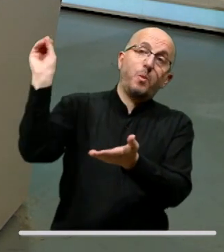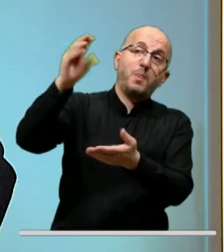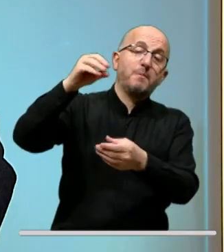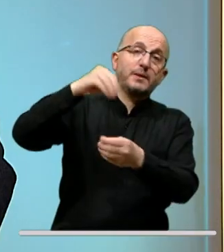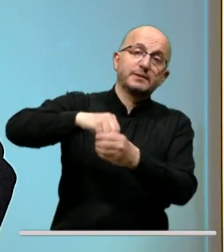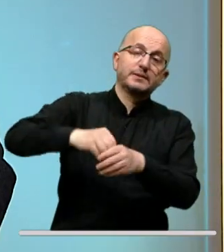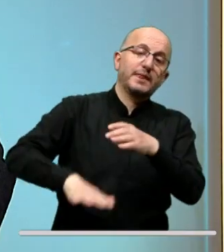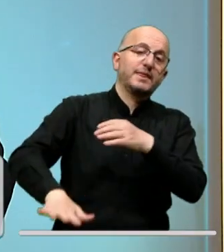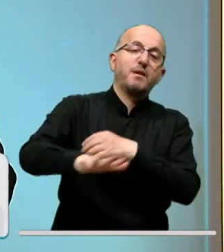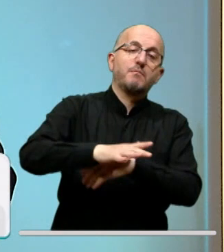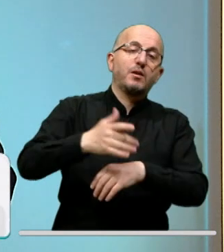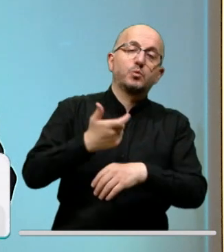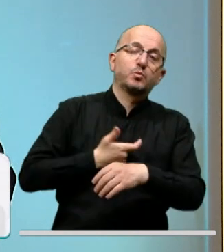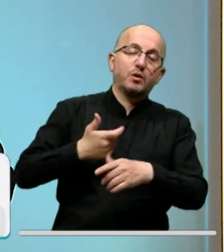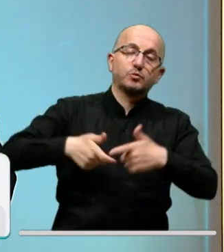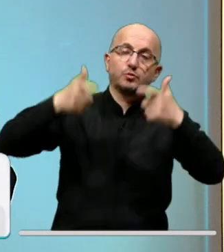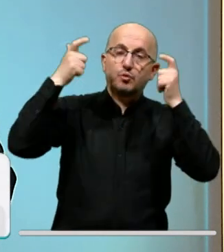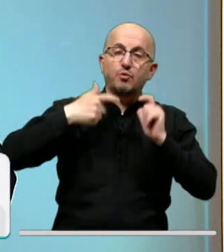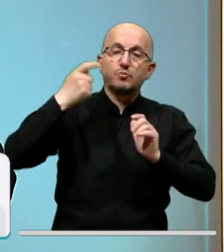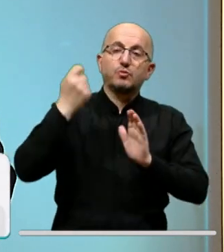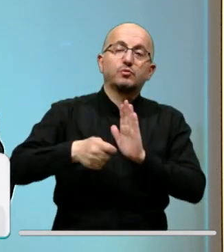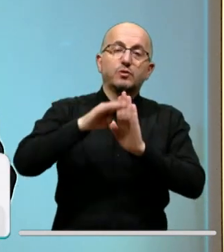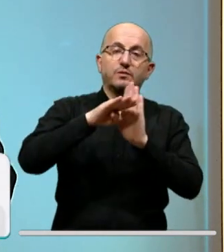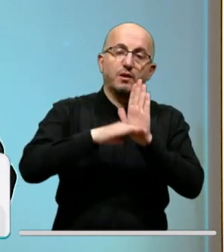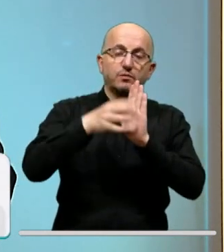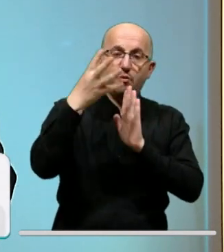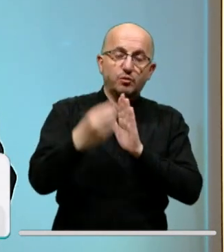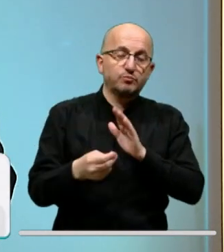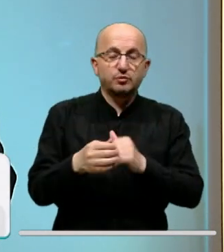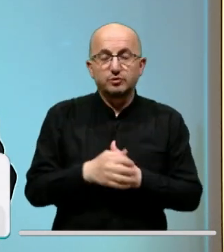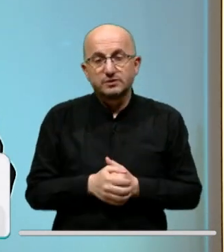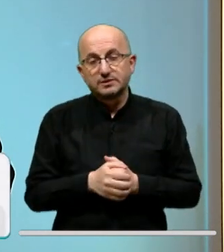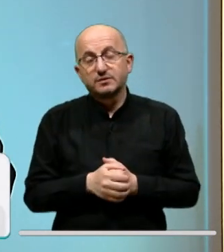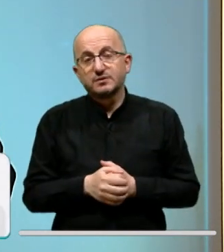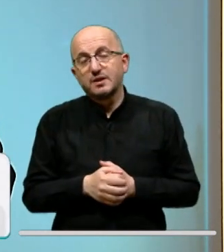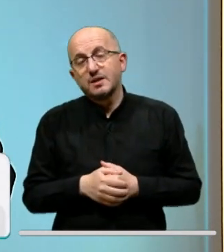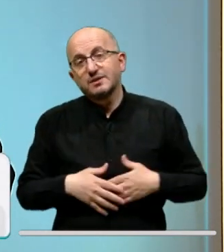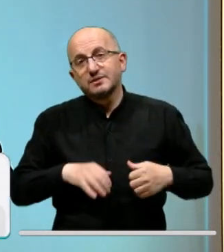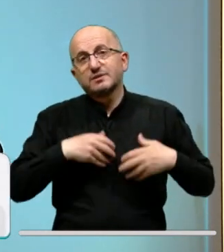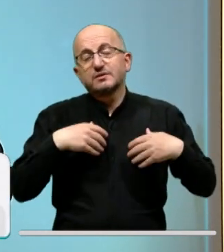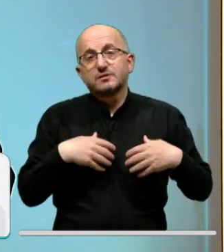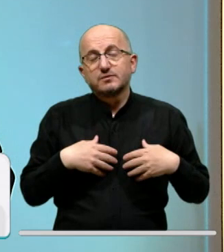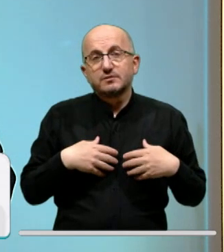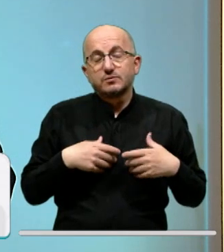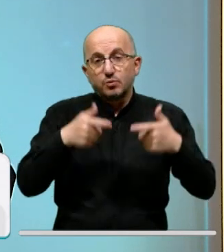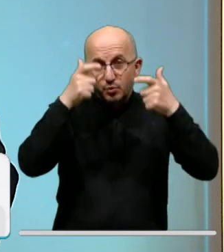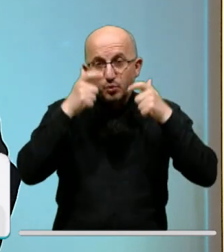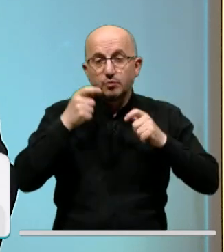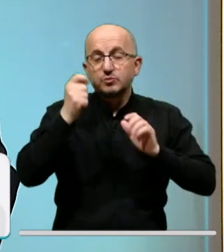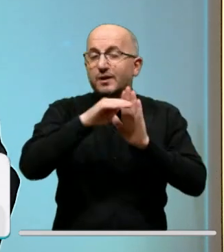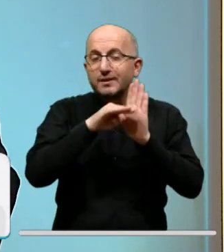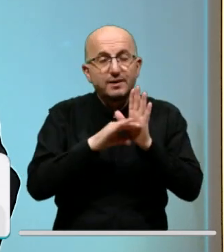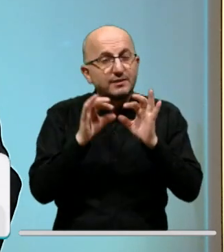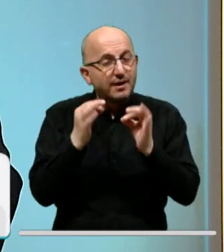husus yükümlülük şartlarının oluşup Eda şartlarının eksik olması yükümlülük şartları Neydi biraz